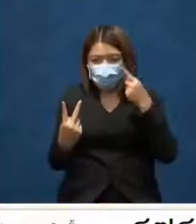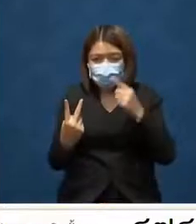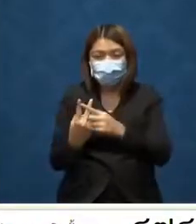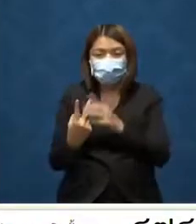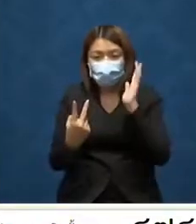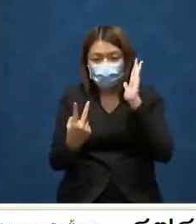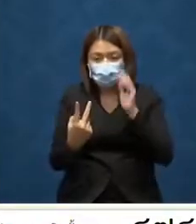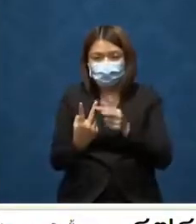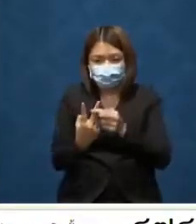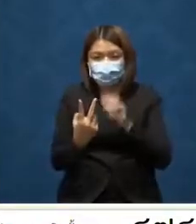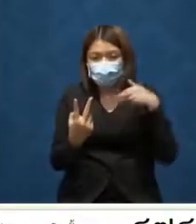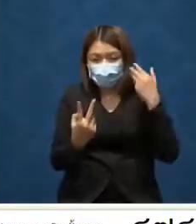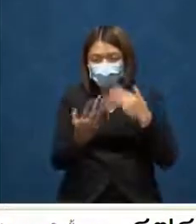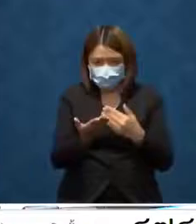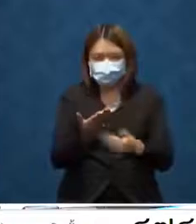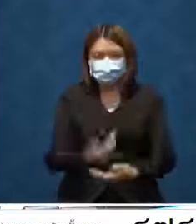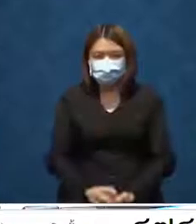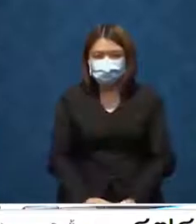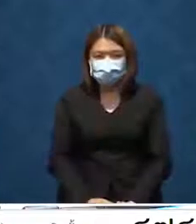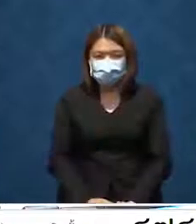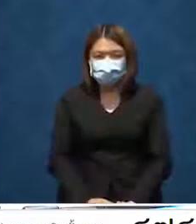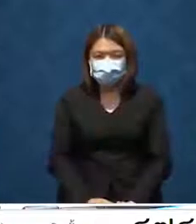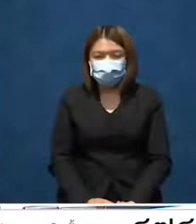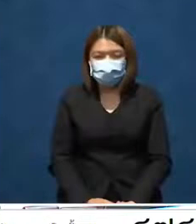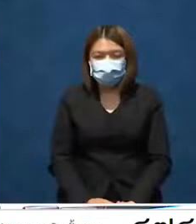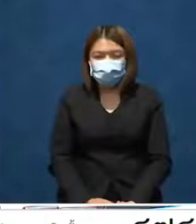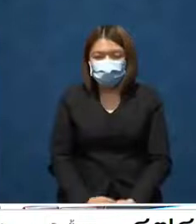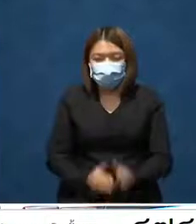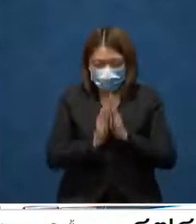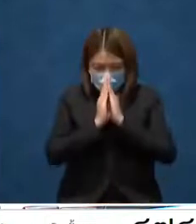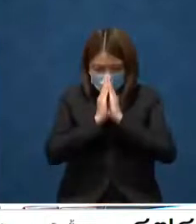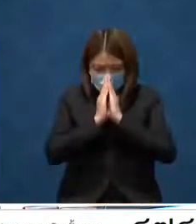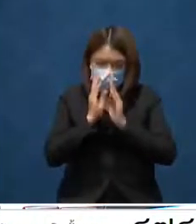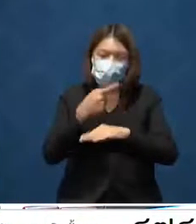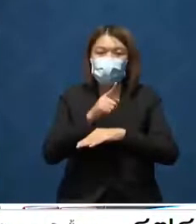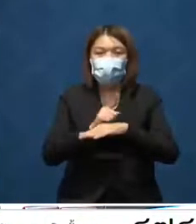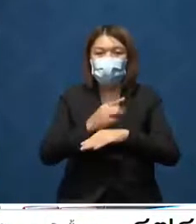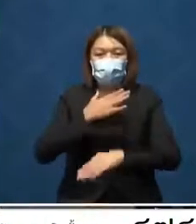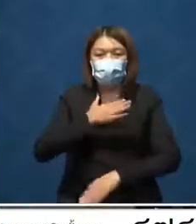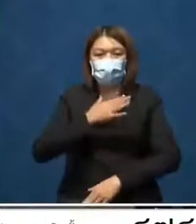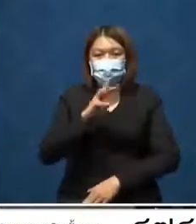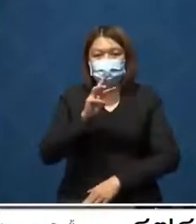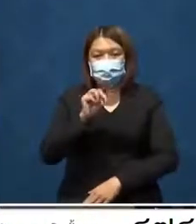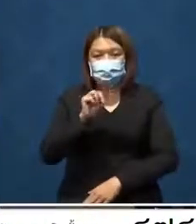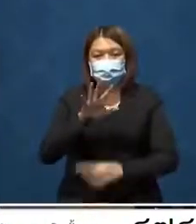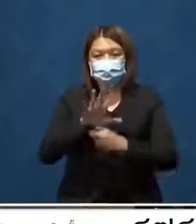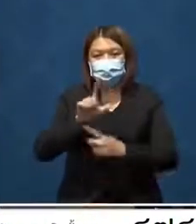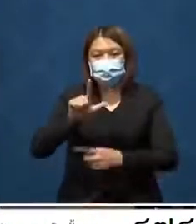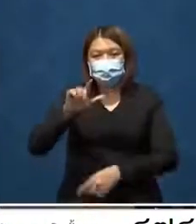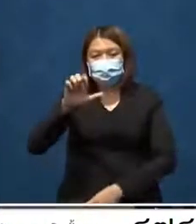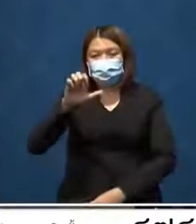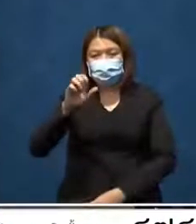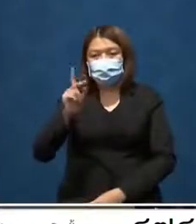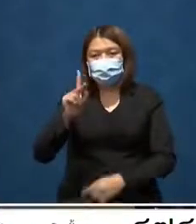เจอรนต่มริกาก่อนครับเรีนท่านพระทานที่ขอรบชน์มริกาบุญมีตระกูลมหาสุข